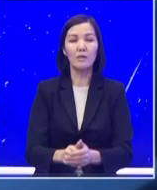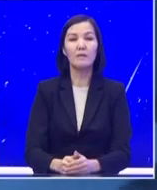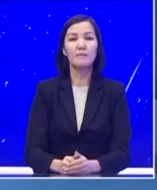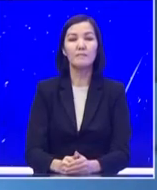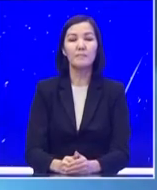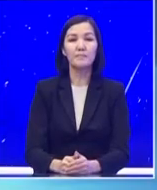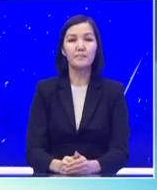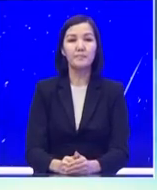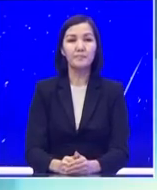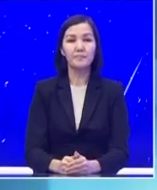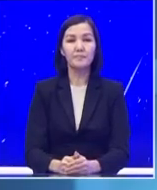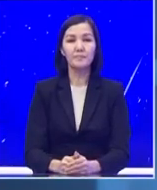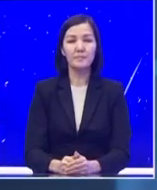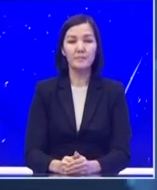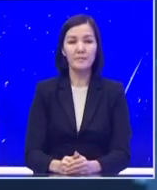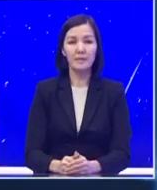Абылай Құттықбай, Жетісу телеарнасы.